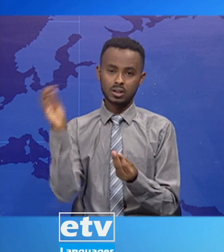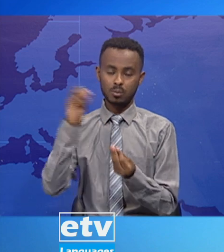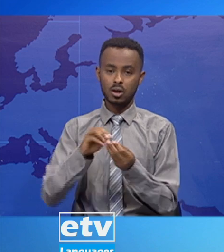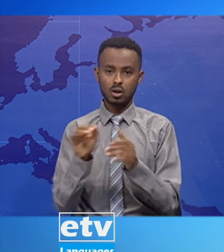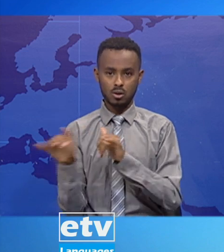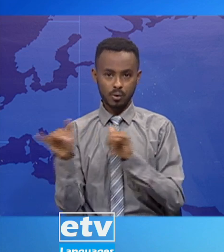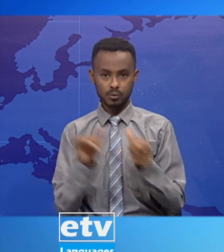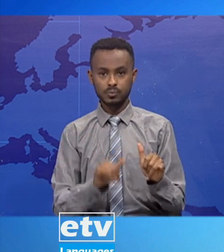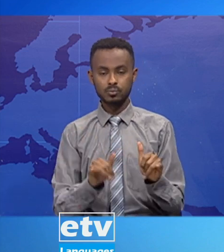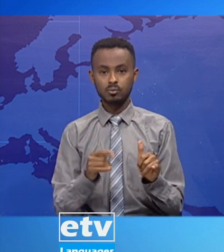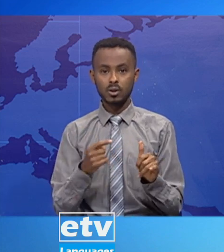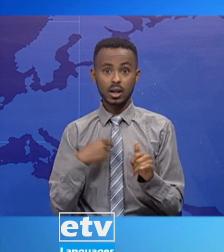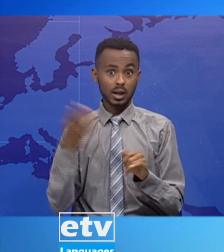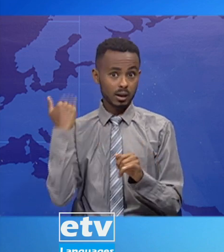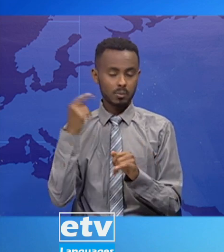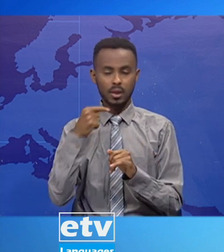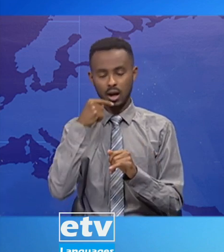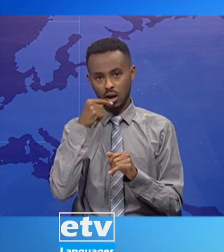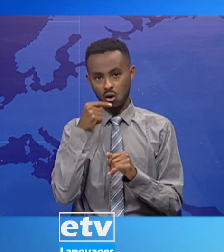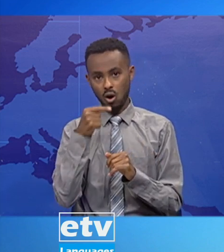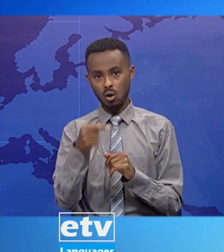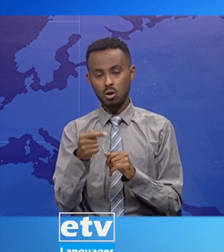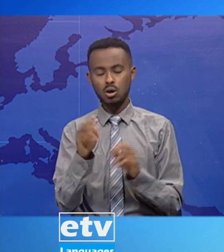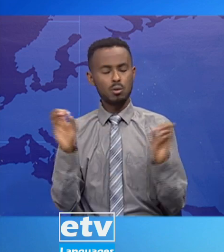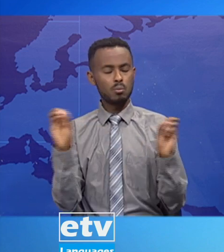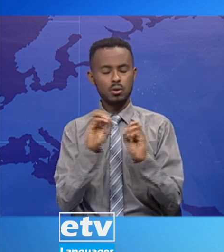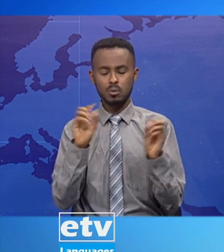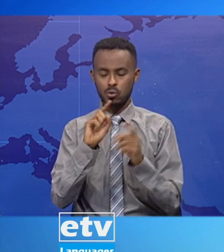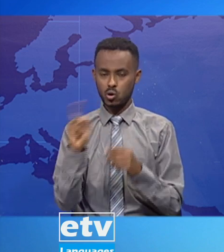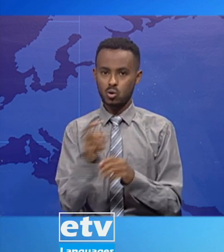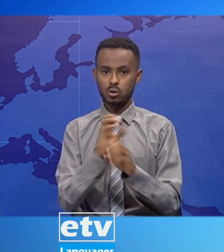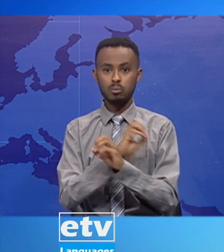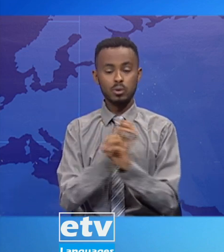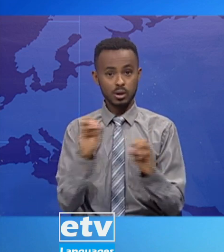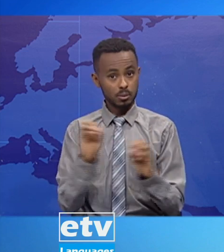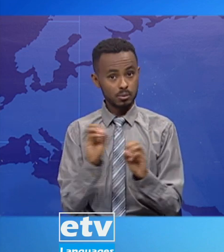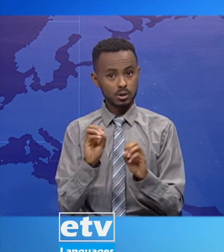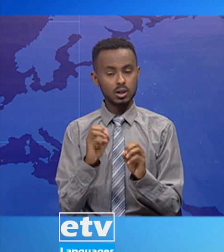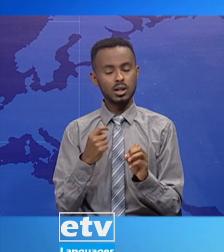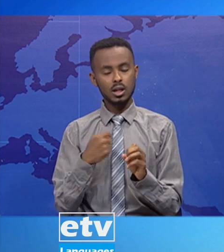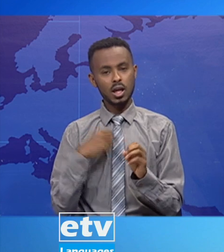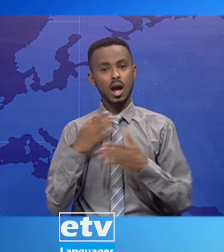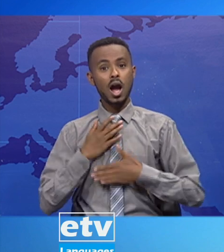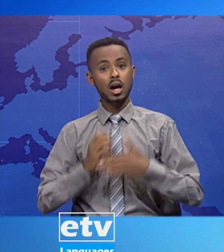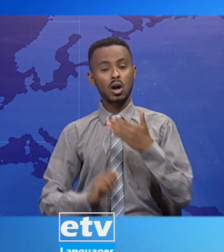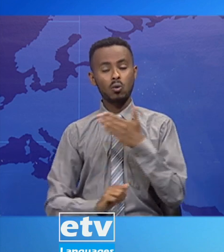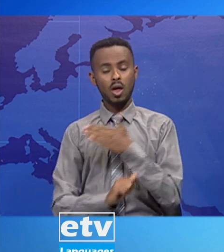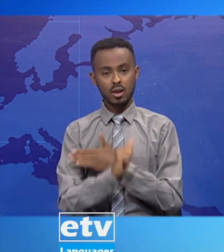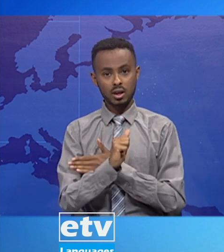ደግሞ እኔ ቀደም ተናግሬዋለሁ ምንም ይሁን ምንም እኔ አካል